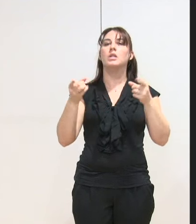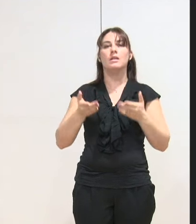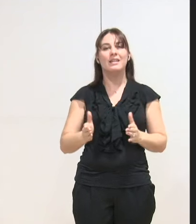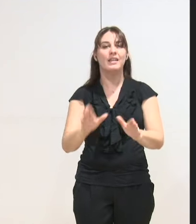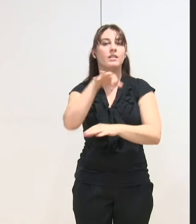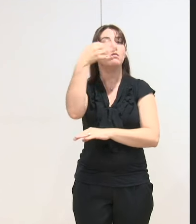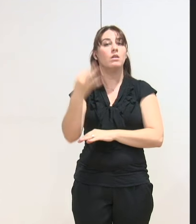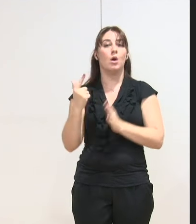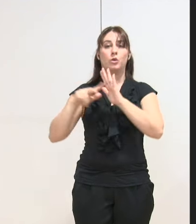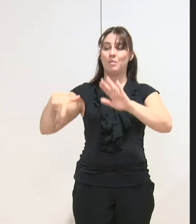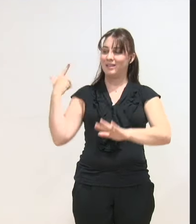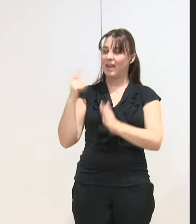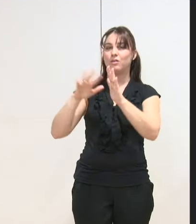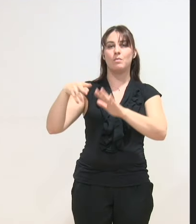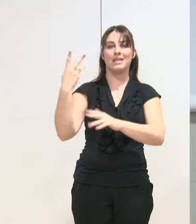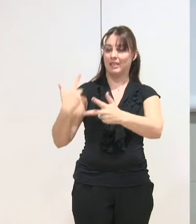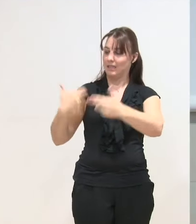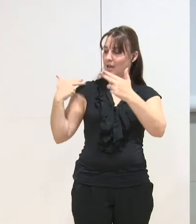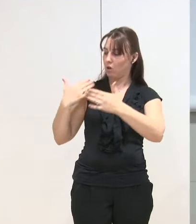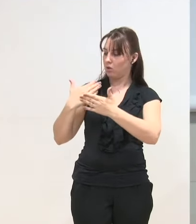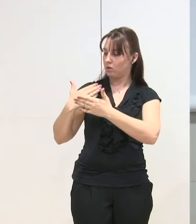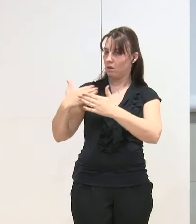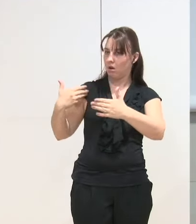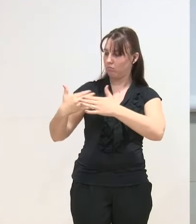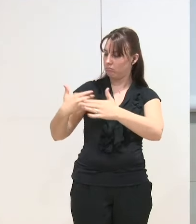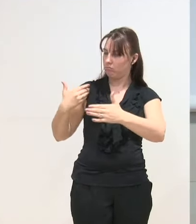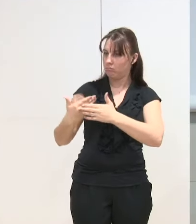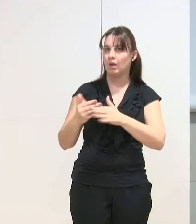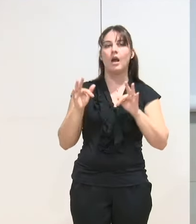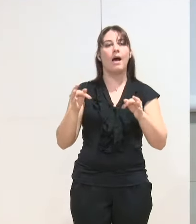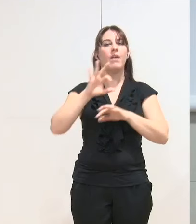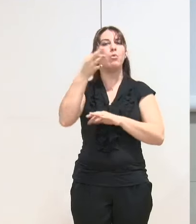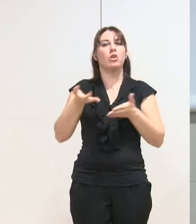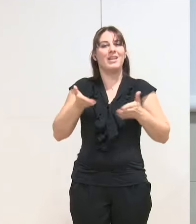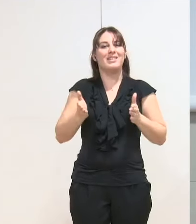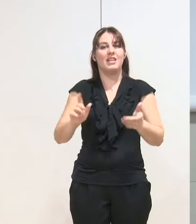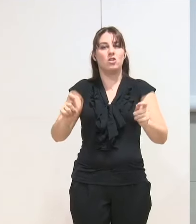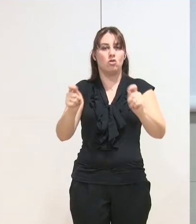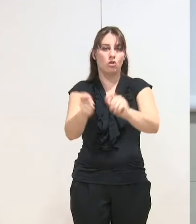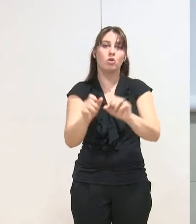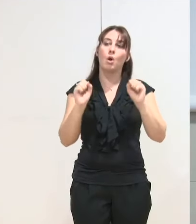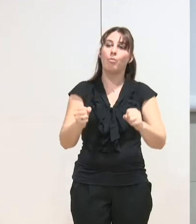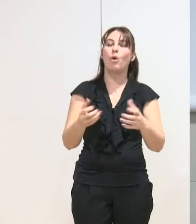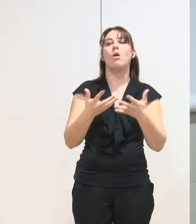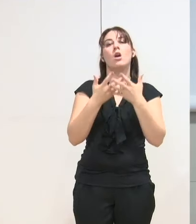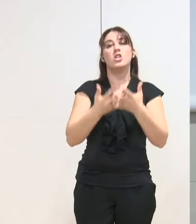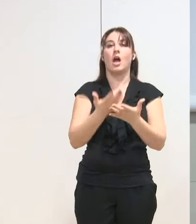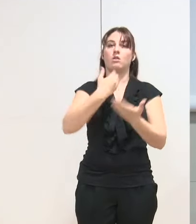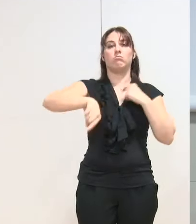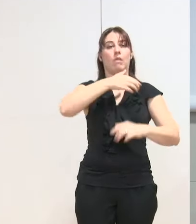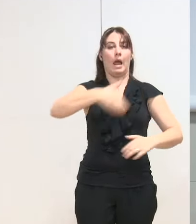réalisé entre 2013 et 2014 et entre autres ces arbitrages de tour ont permis d'optimiser les charges d'intérêt payé par la